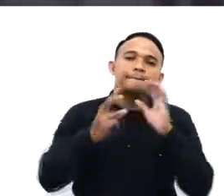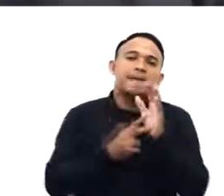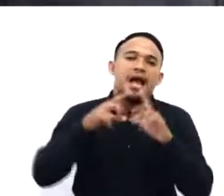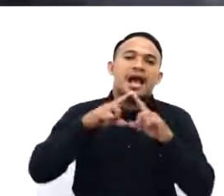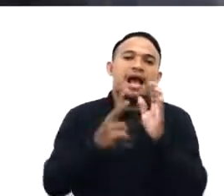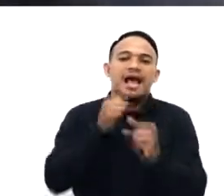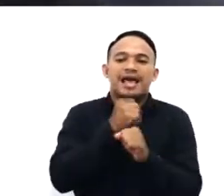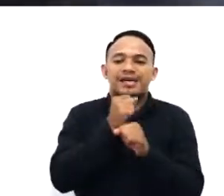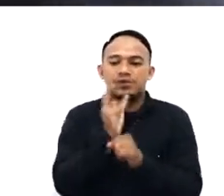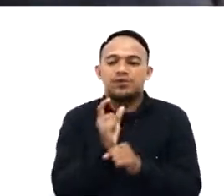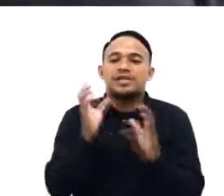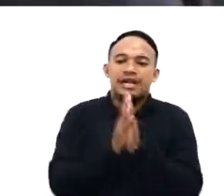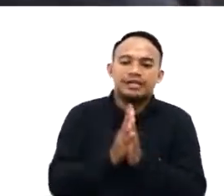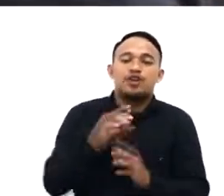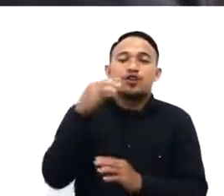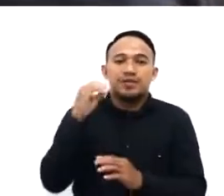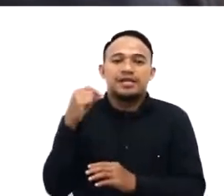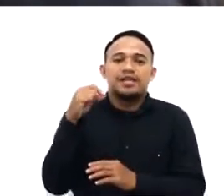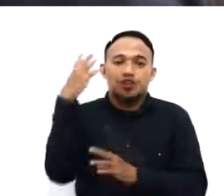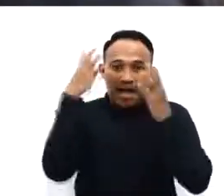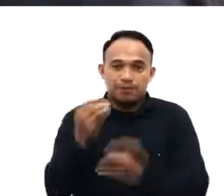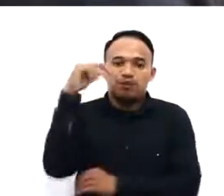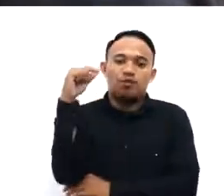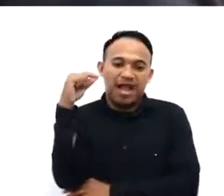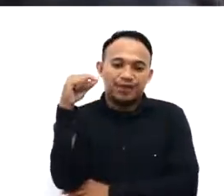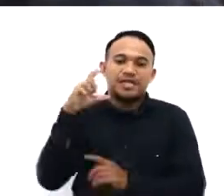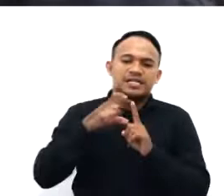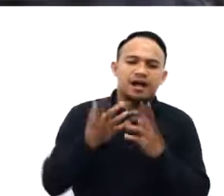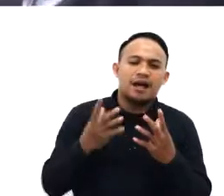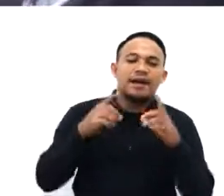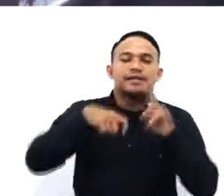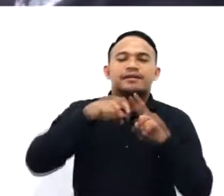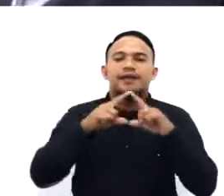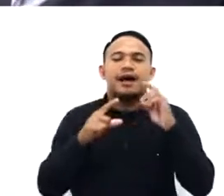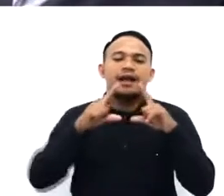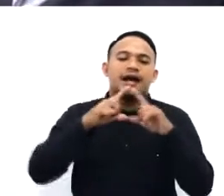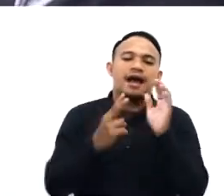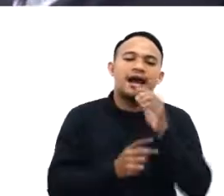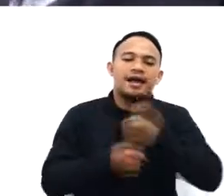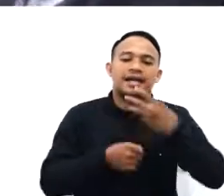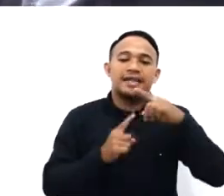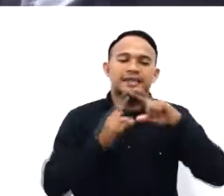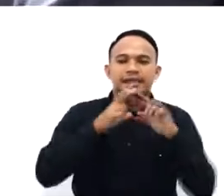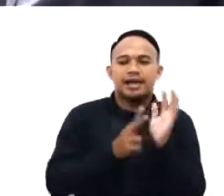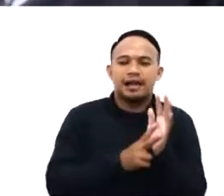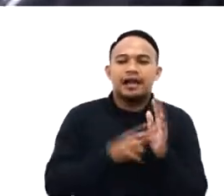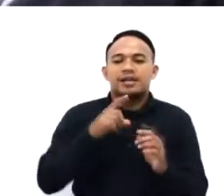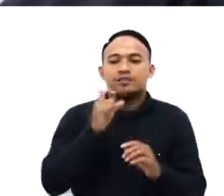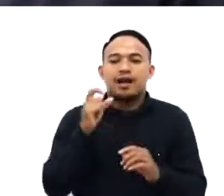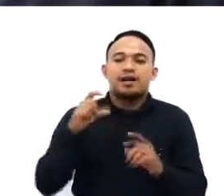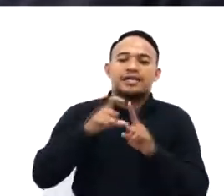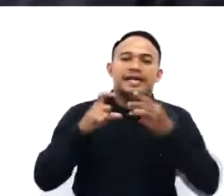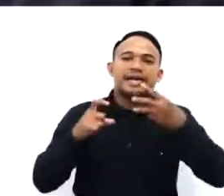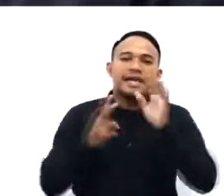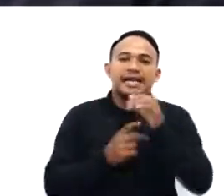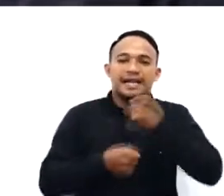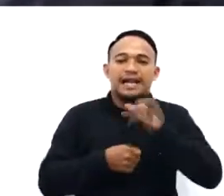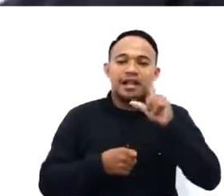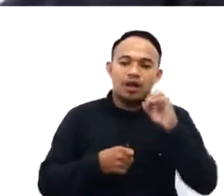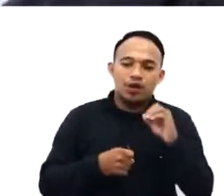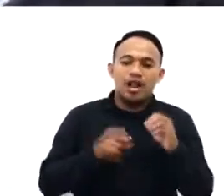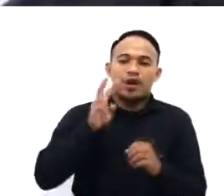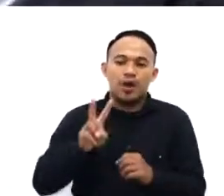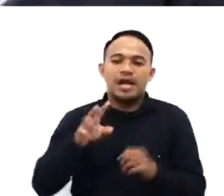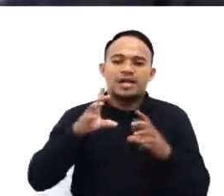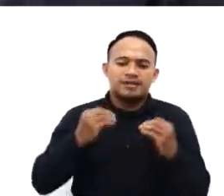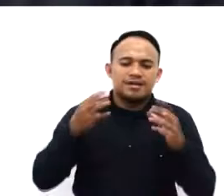Karangetan, Kecamatan Dengilo. Dua desa tersebut adalah desa dengan mayoritas warganya beragama Kristen di